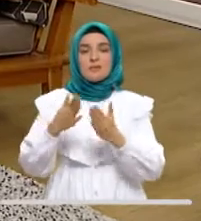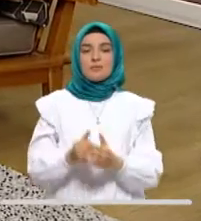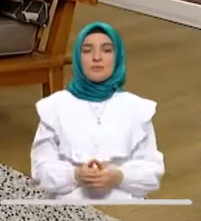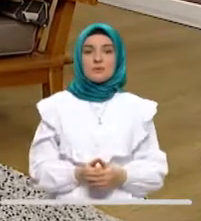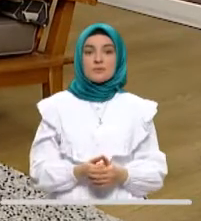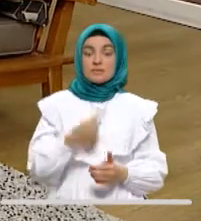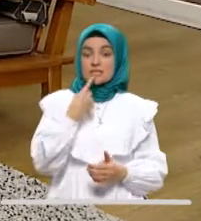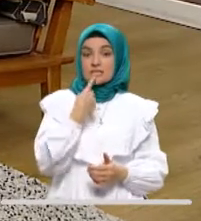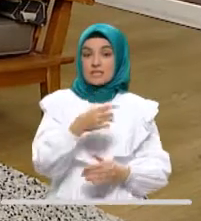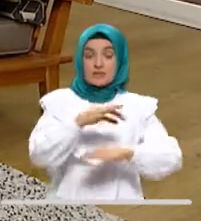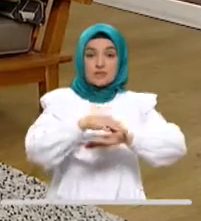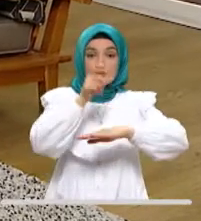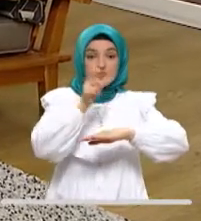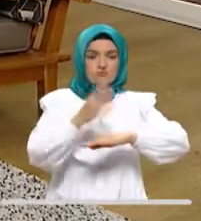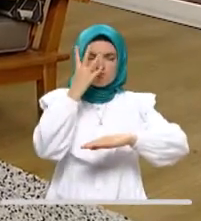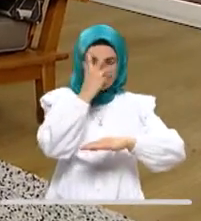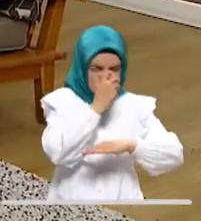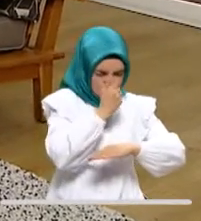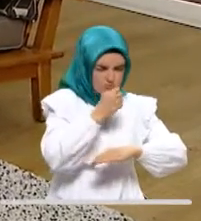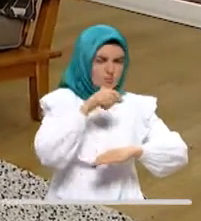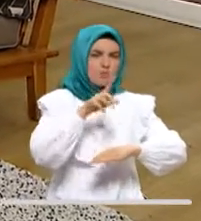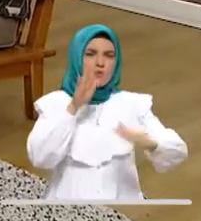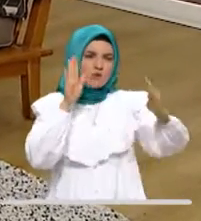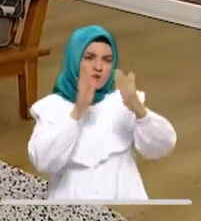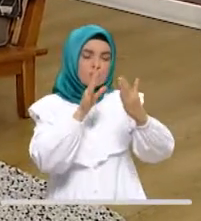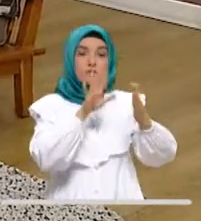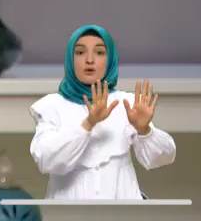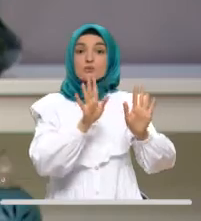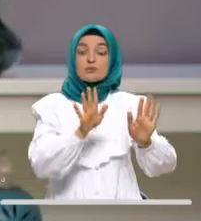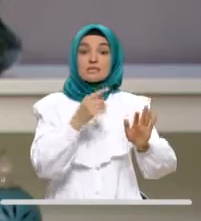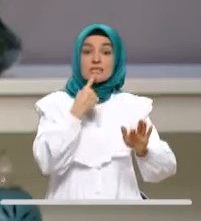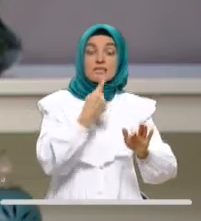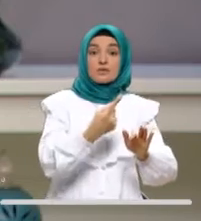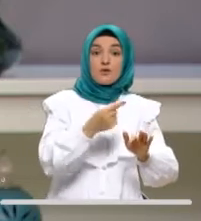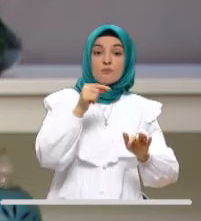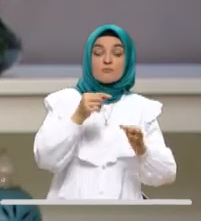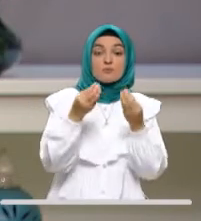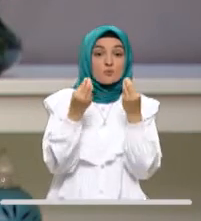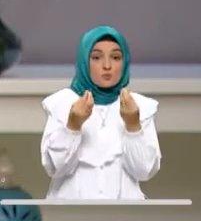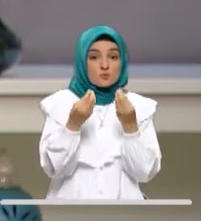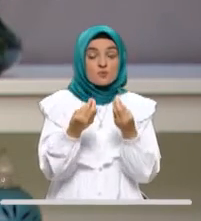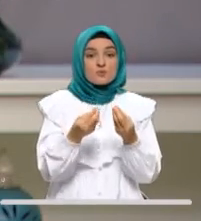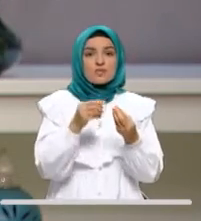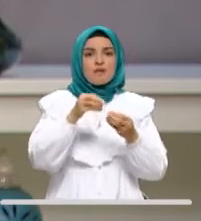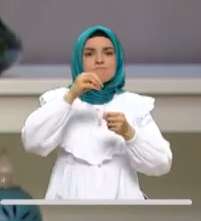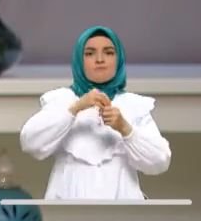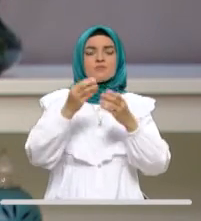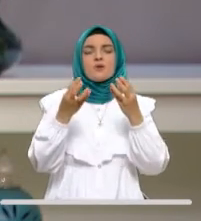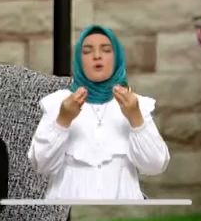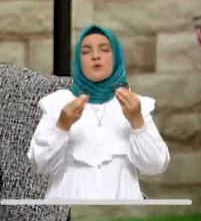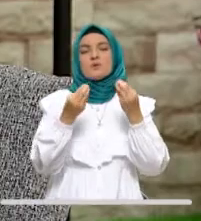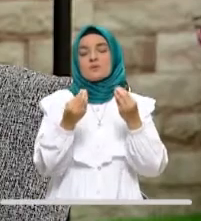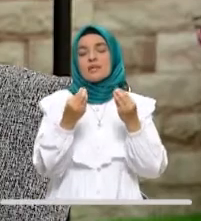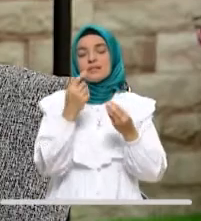ki doktorlar abuz suratla çıkmasın hastanın karşısına. Evet, bu detaya kadar söyle. Buna kadar hani içinde çok şey var. Evet. Yani tabii tıp alanında